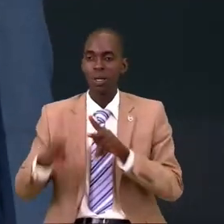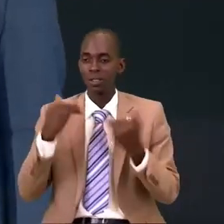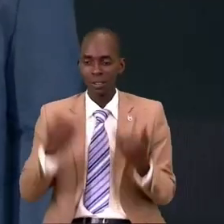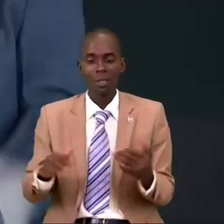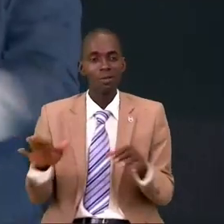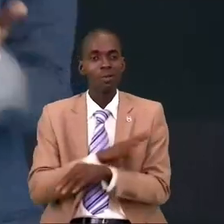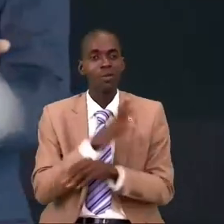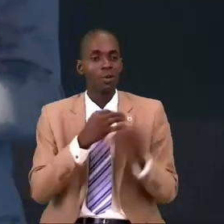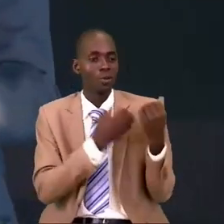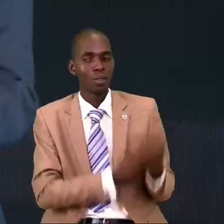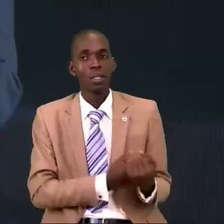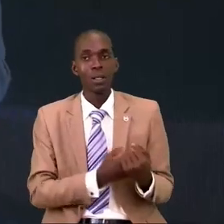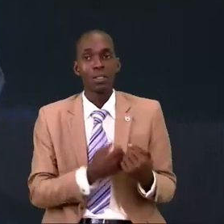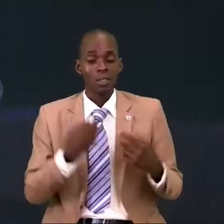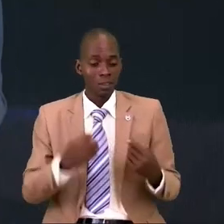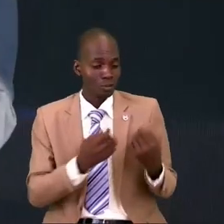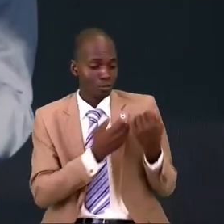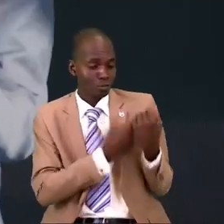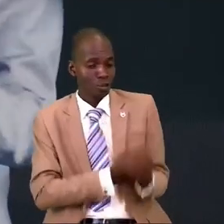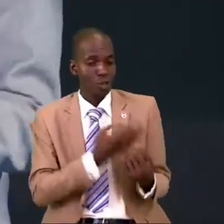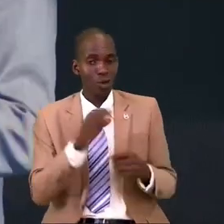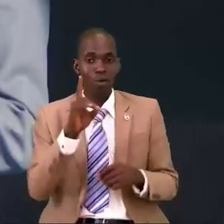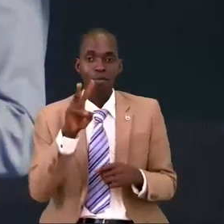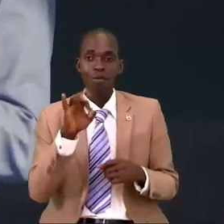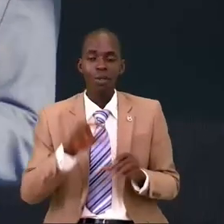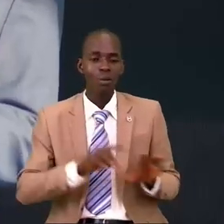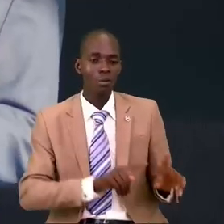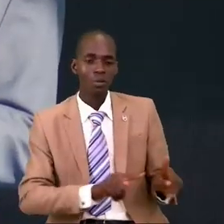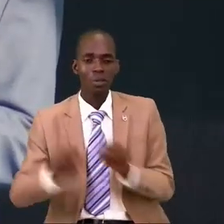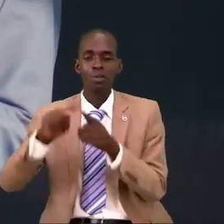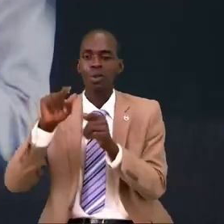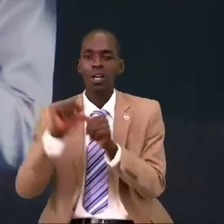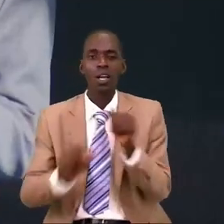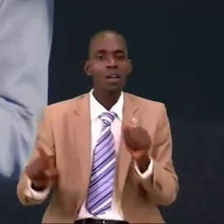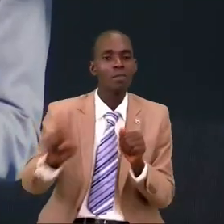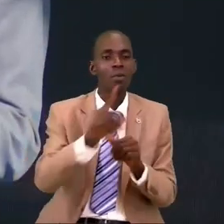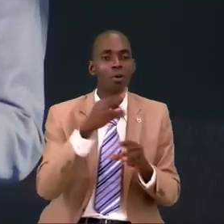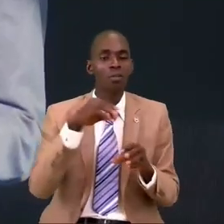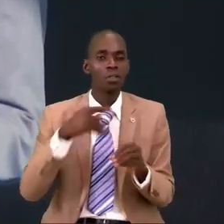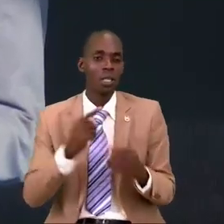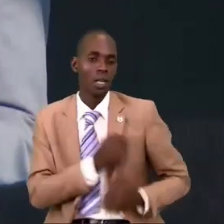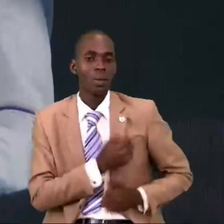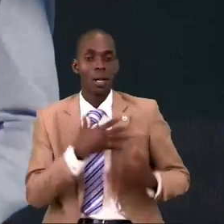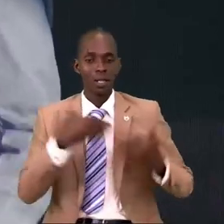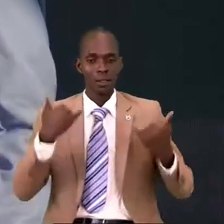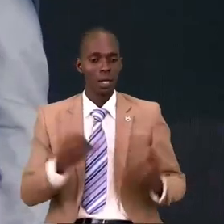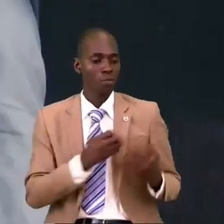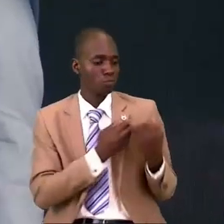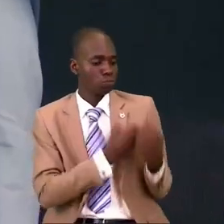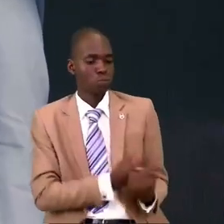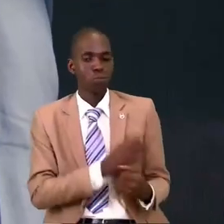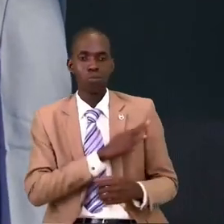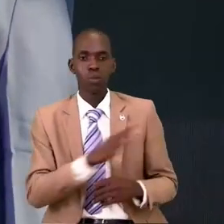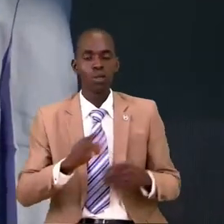monde. Et ils ont poursuivi maintenant. Jusque dans la vallée. Et jusqu'aux portes